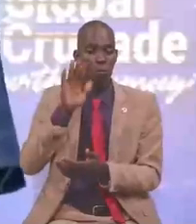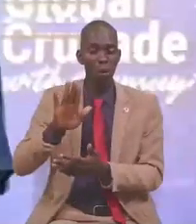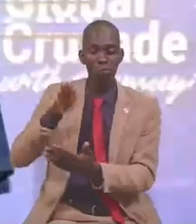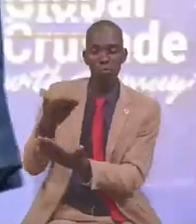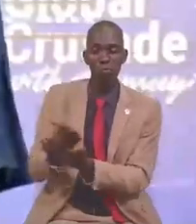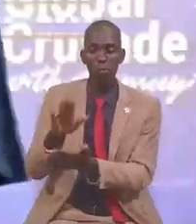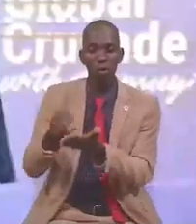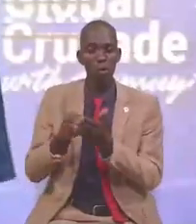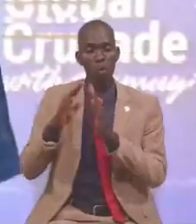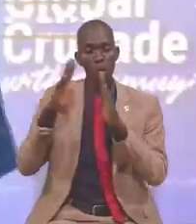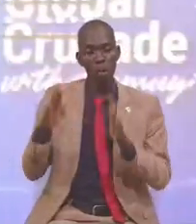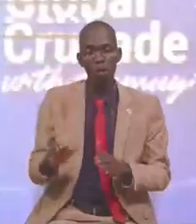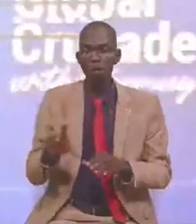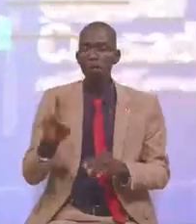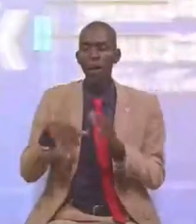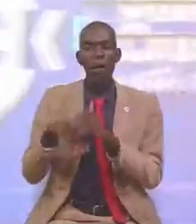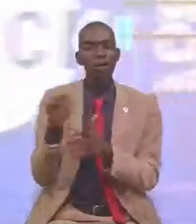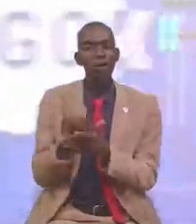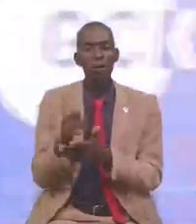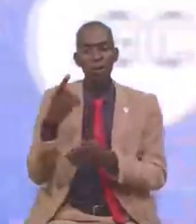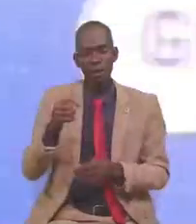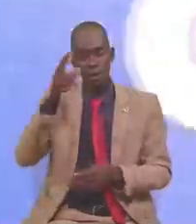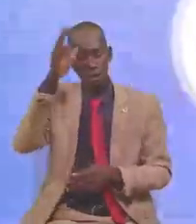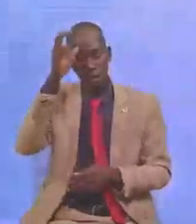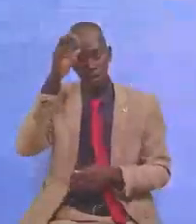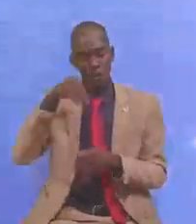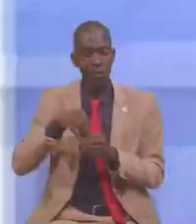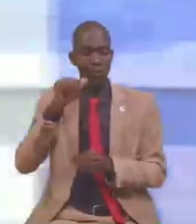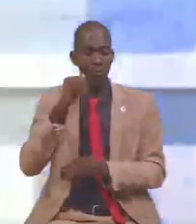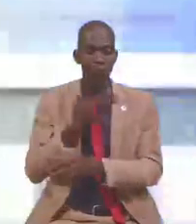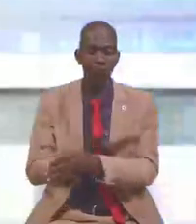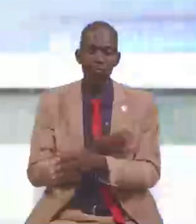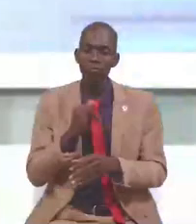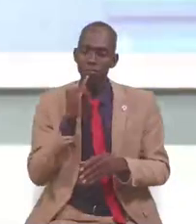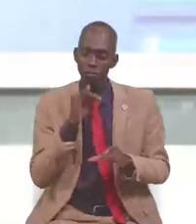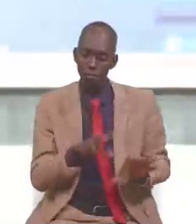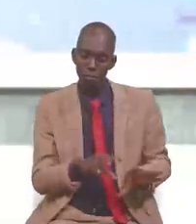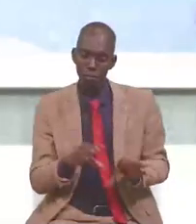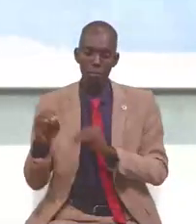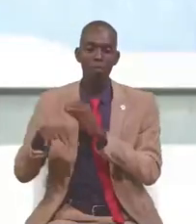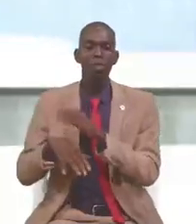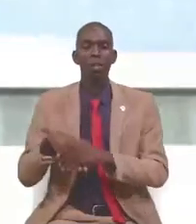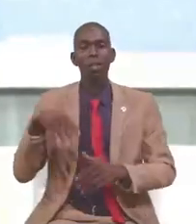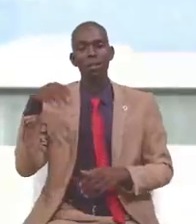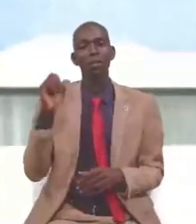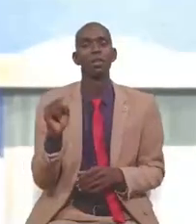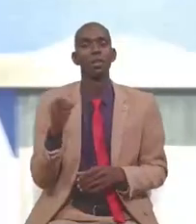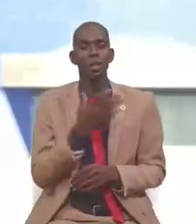maison, elle a vu que le démon était sorti de son enfant.